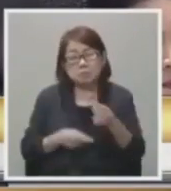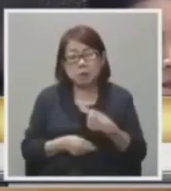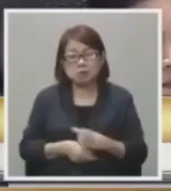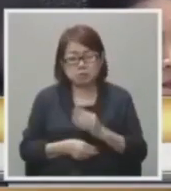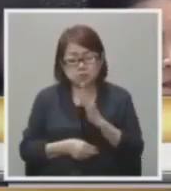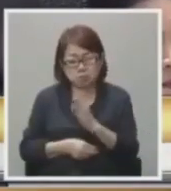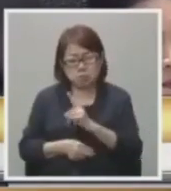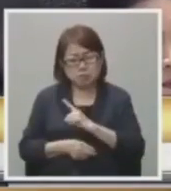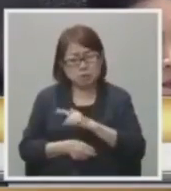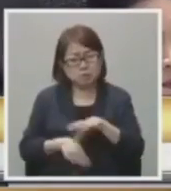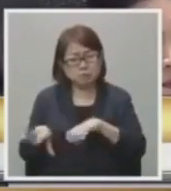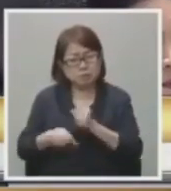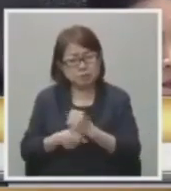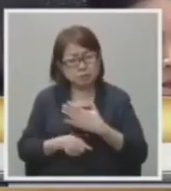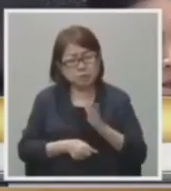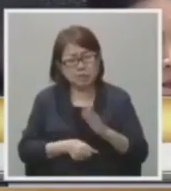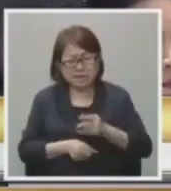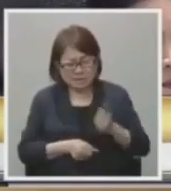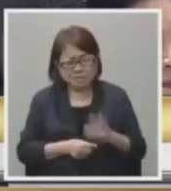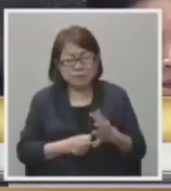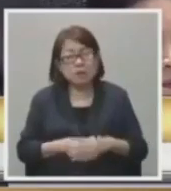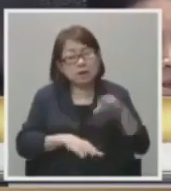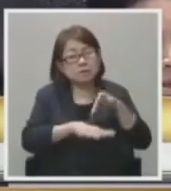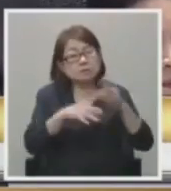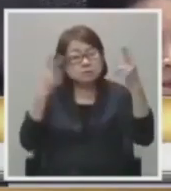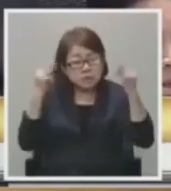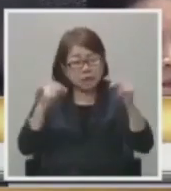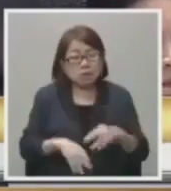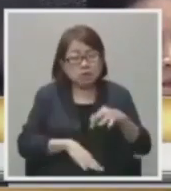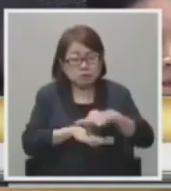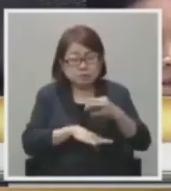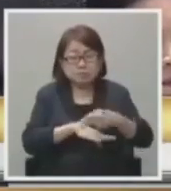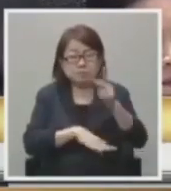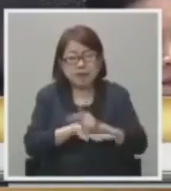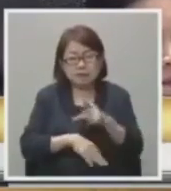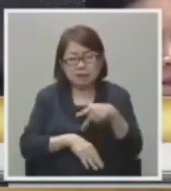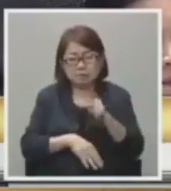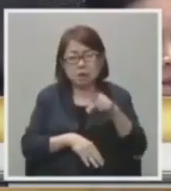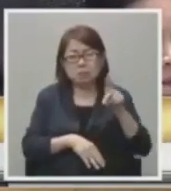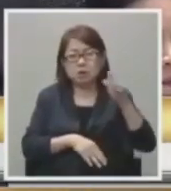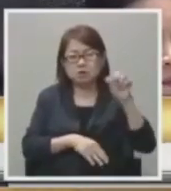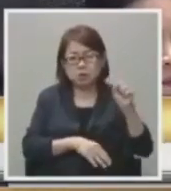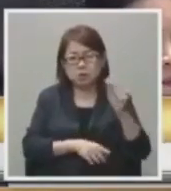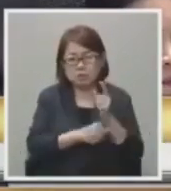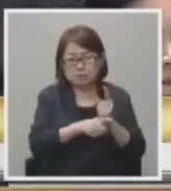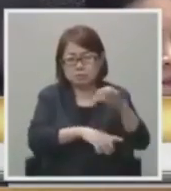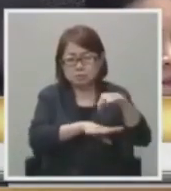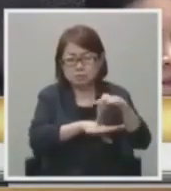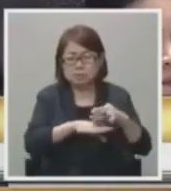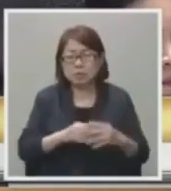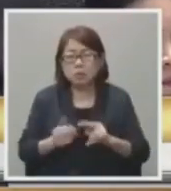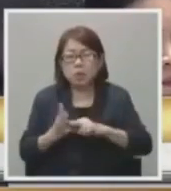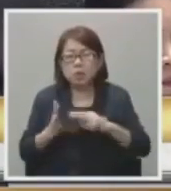กครับท่านเป็นนายกรัฐมนตรีท่านเป็นประธานปปส.ด้วยโดยตำแหน่งแปลว่า